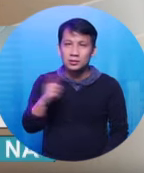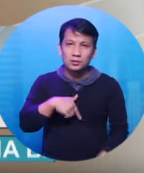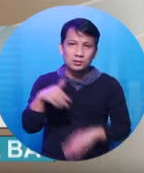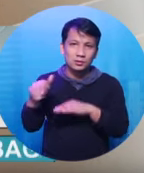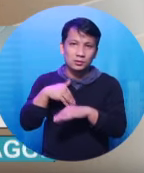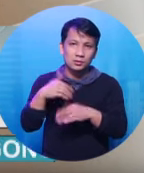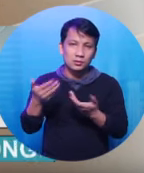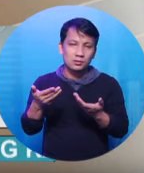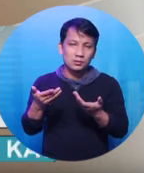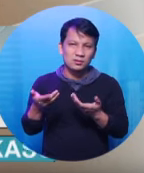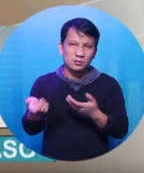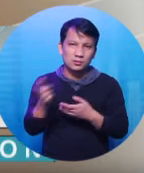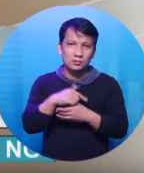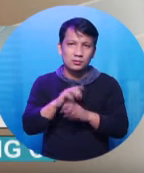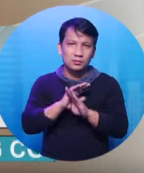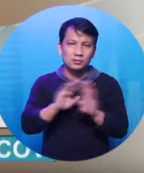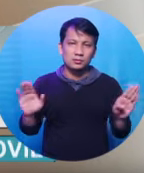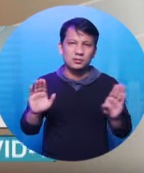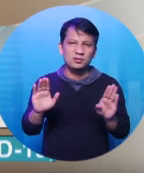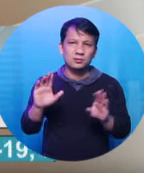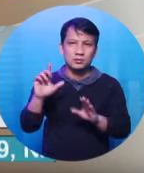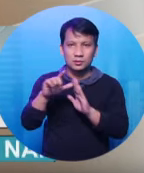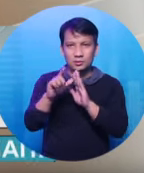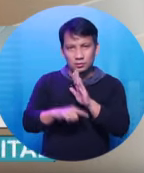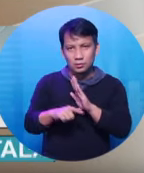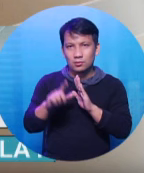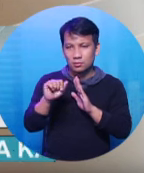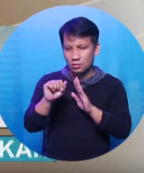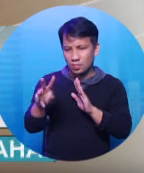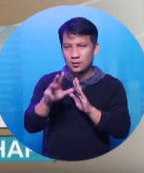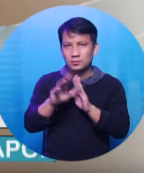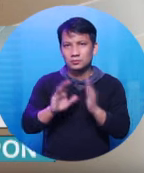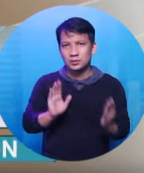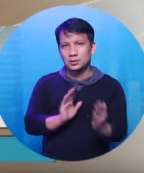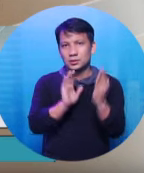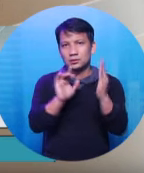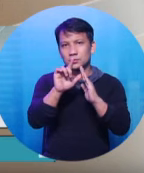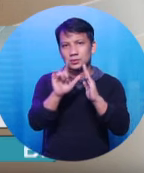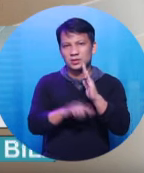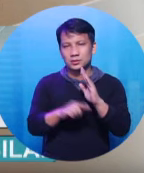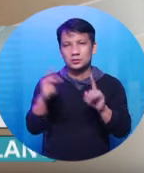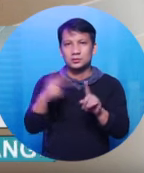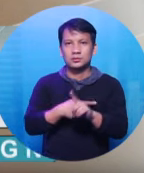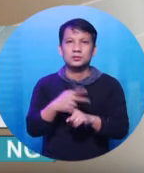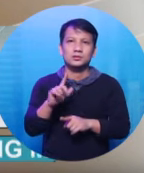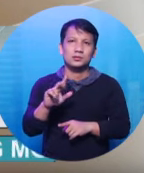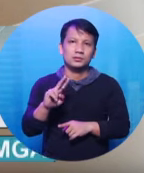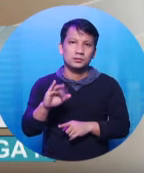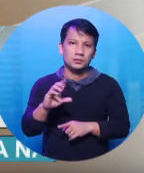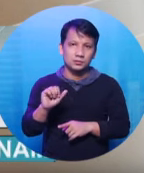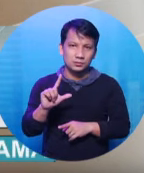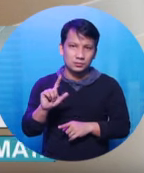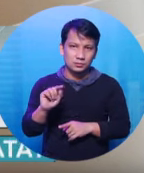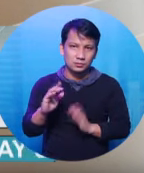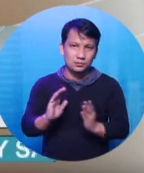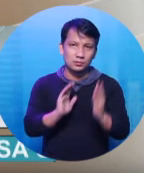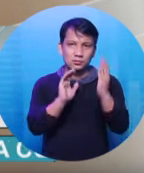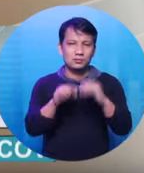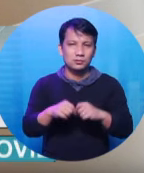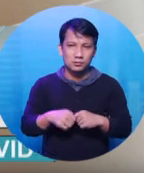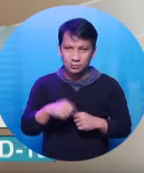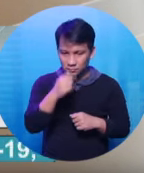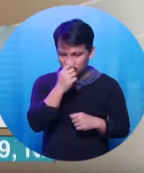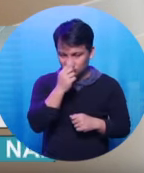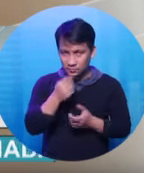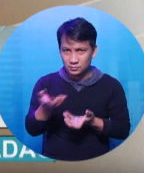I'm sorry, Carla. Law is law. Law is law. So harapin mo yung law na vinayolate mo. Yun lang. Okay. If